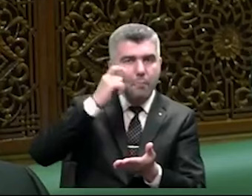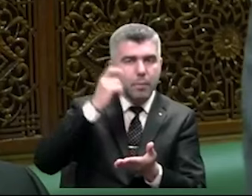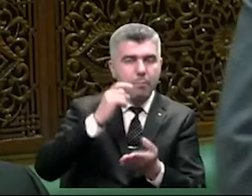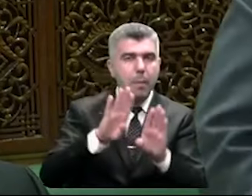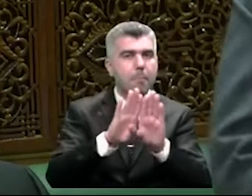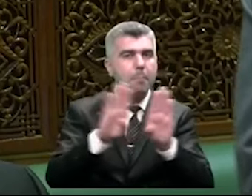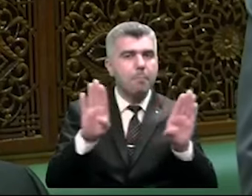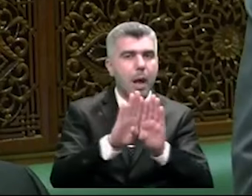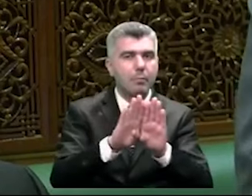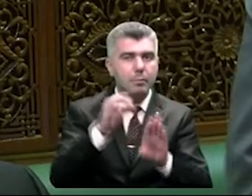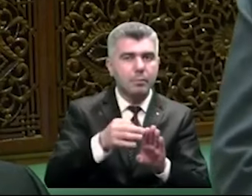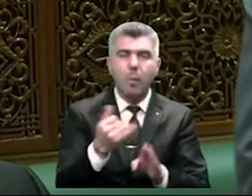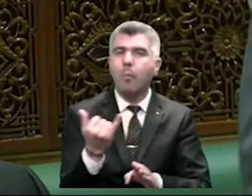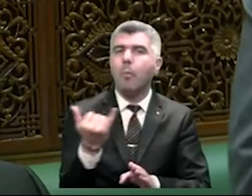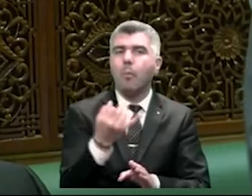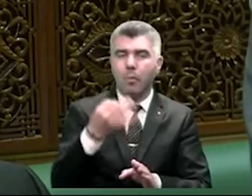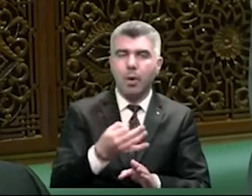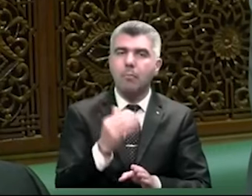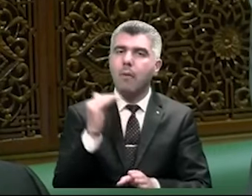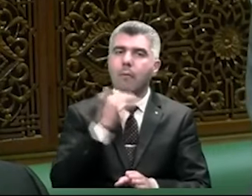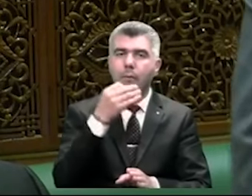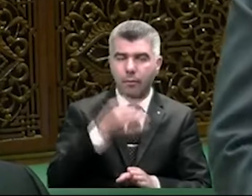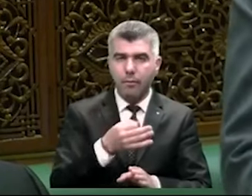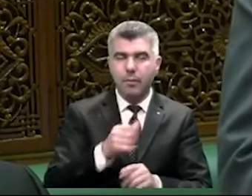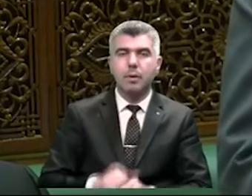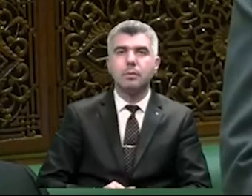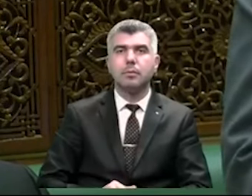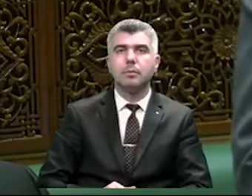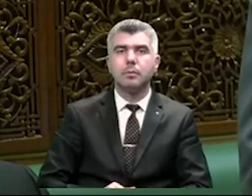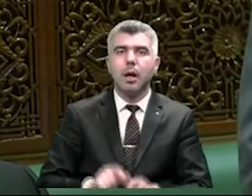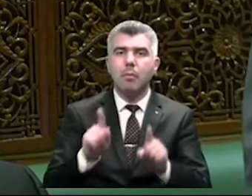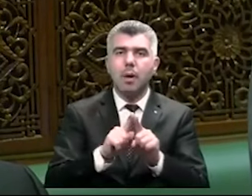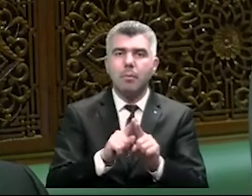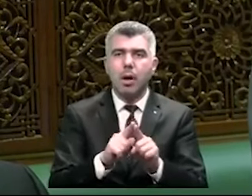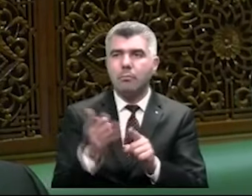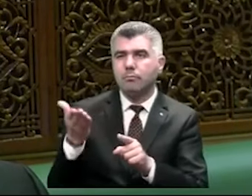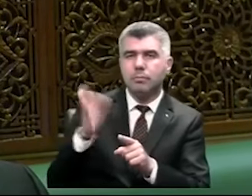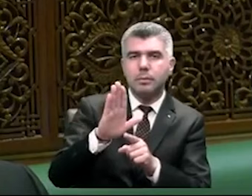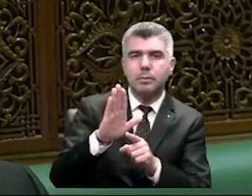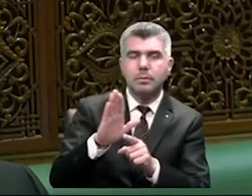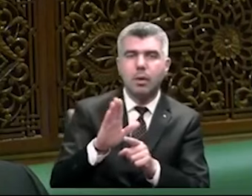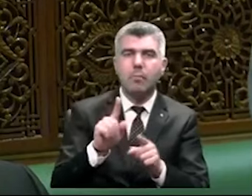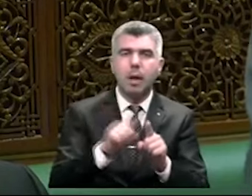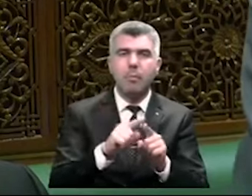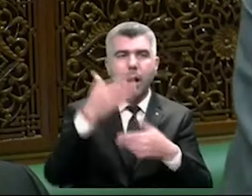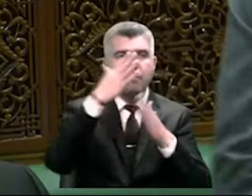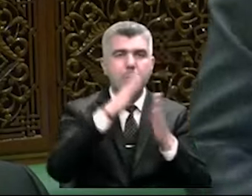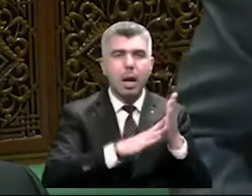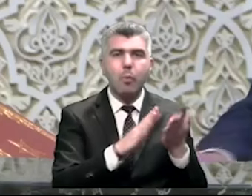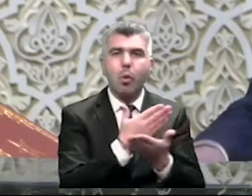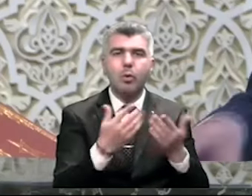هذ ونفكر في واحد الطريقه اللي نسرع بها واللي تعطي واحد الوجه مشرف لنا كمغاربة